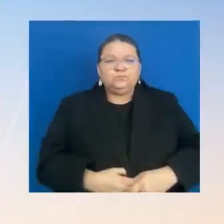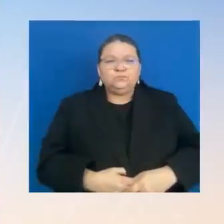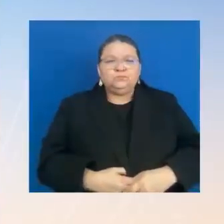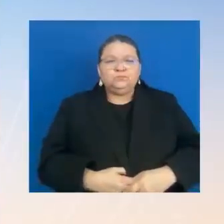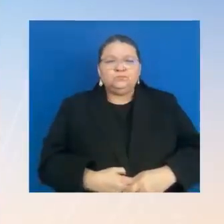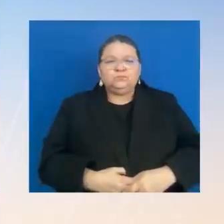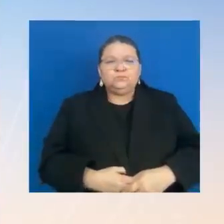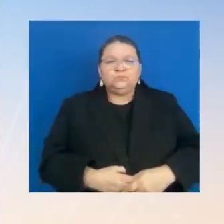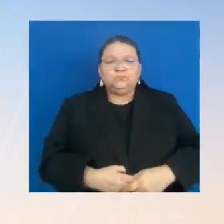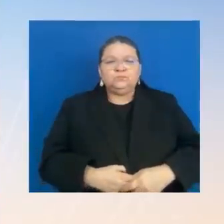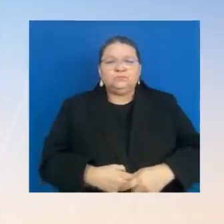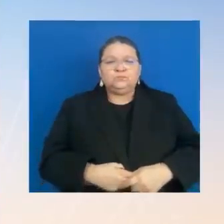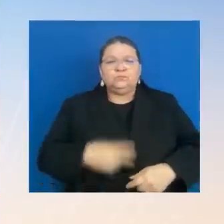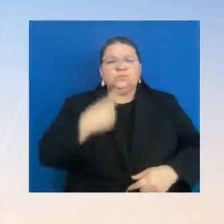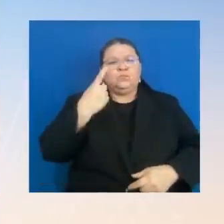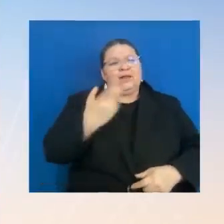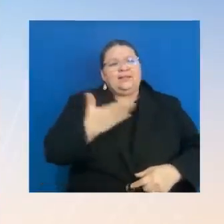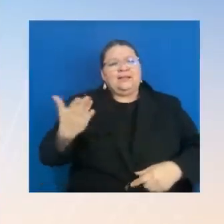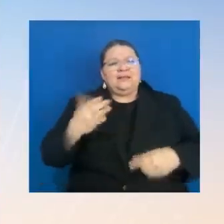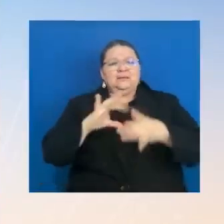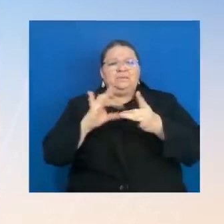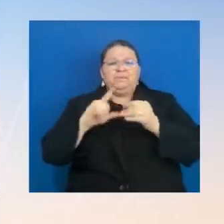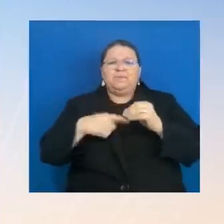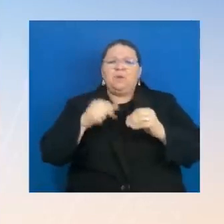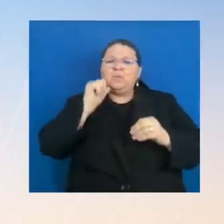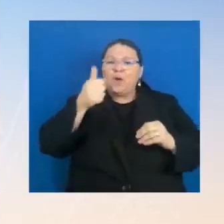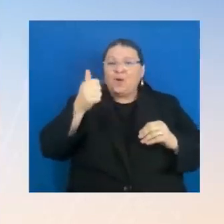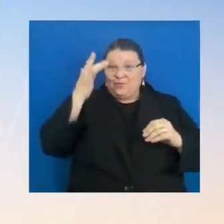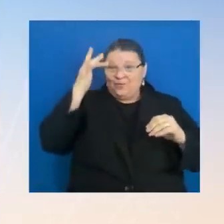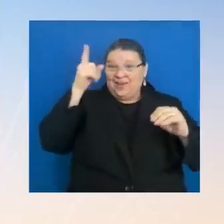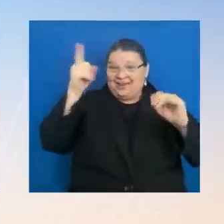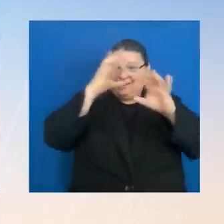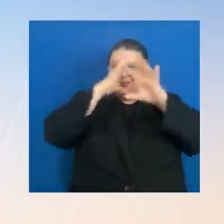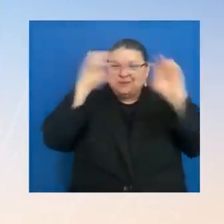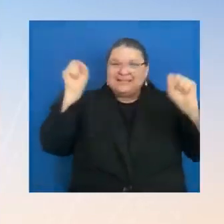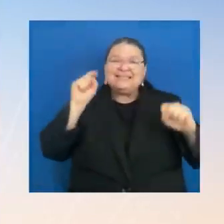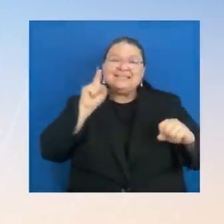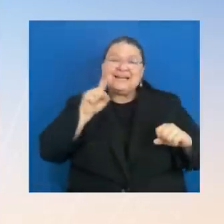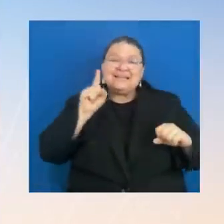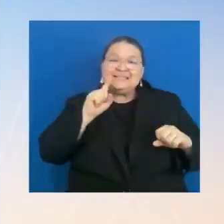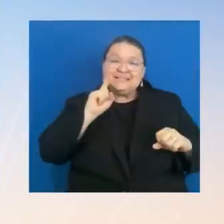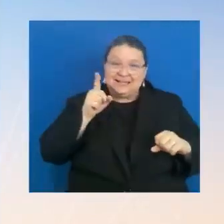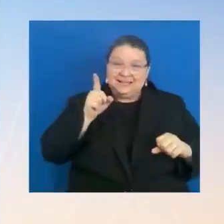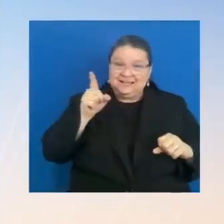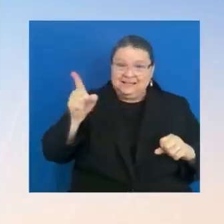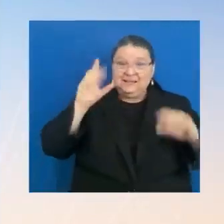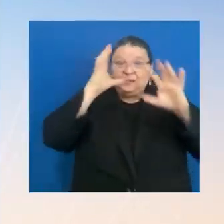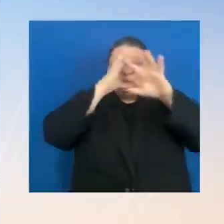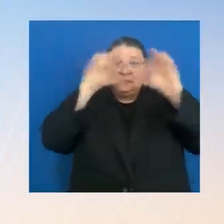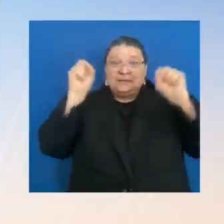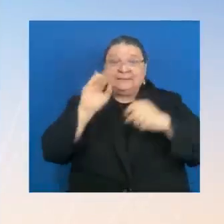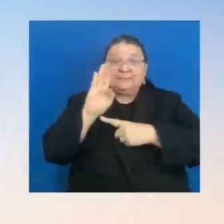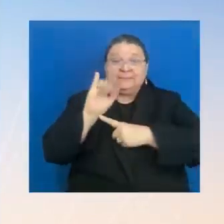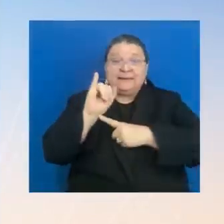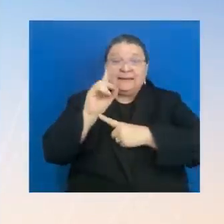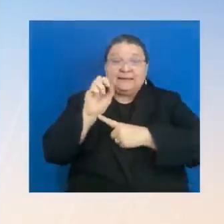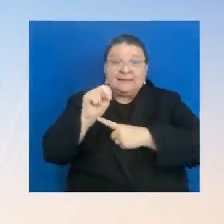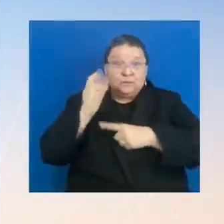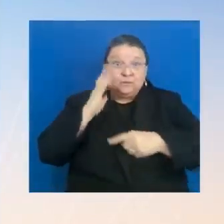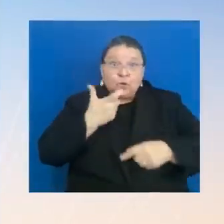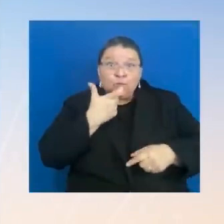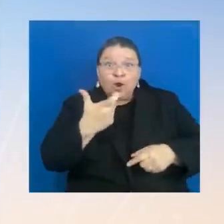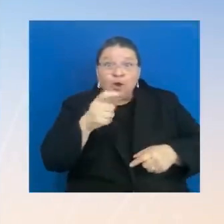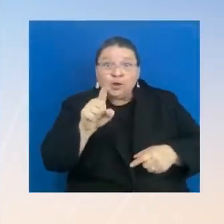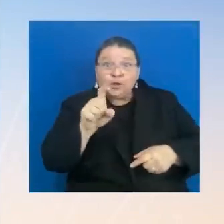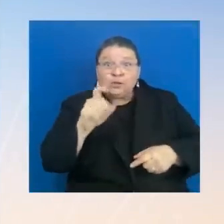cứ không quân của NATO. Nhưng Sanger cho biết, các thiết bị quân sự vẫn đến từ các quốc gia phương Tây. Đúng,